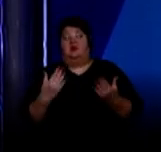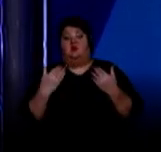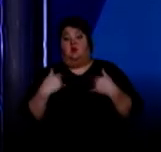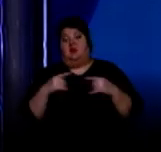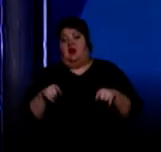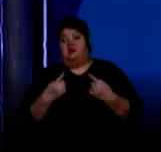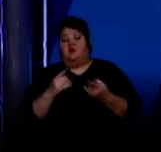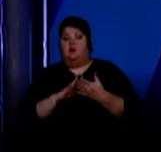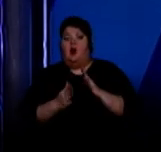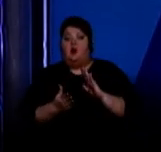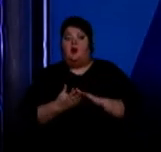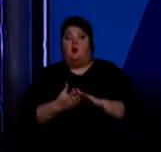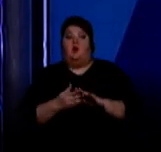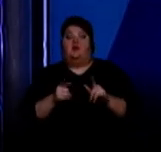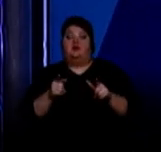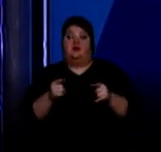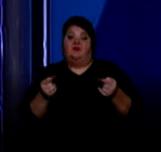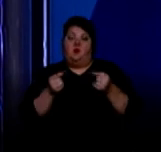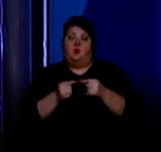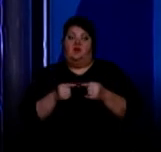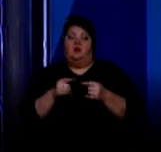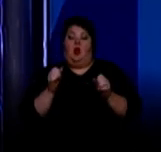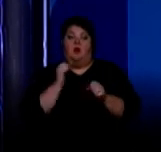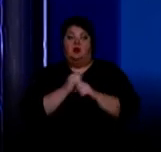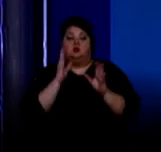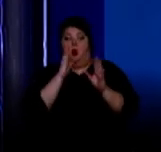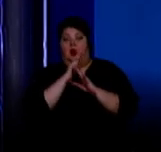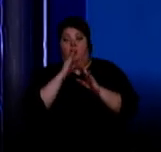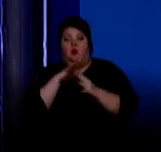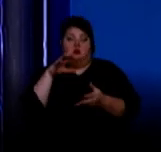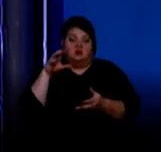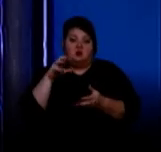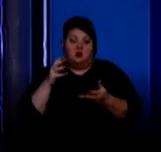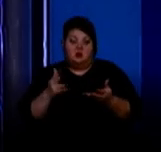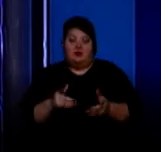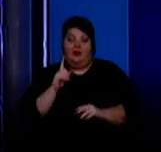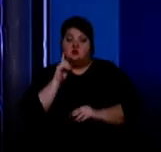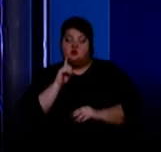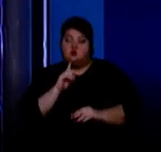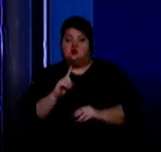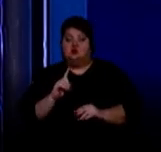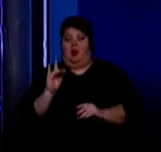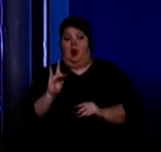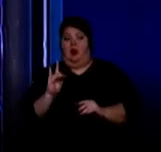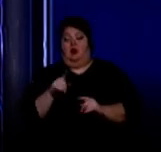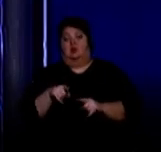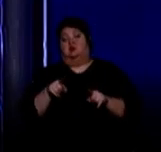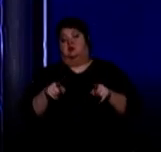створені умови в донаційній залі відповідні, працює кондиціонер, зручне донорське